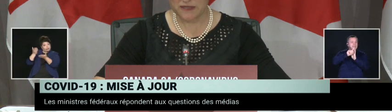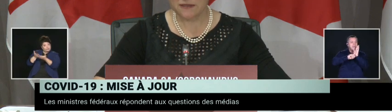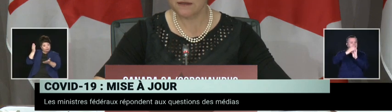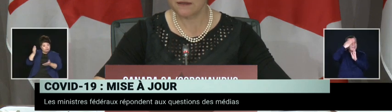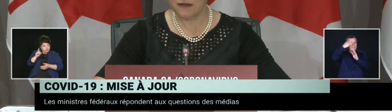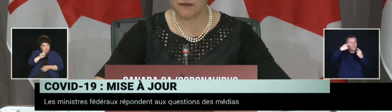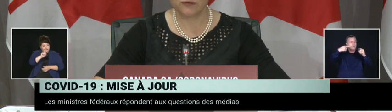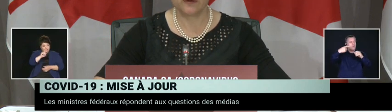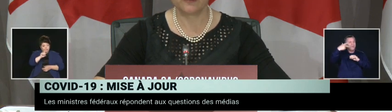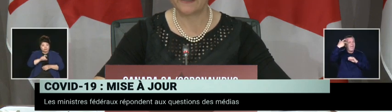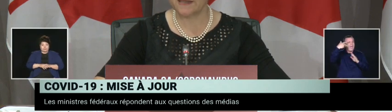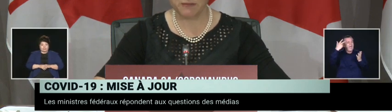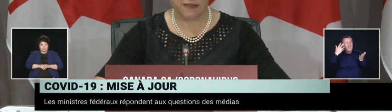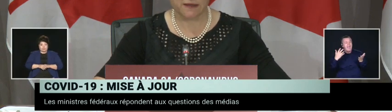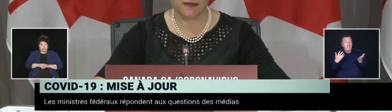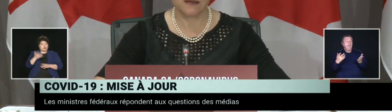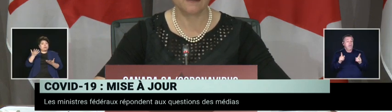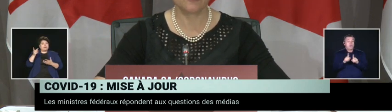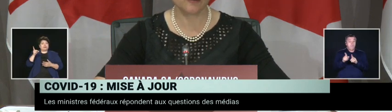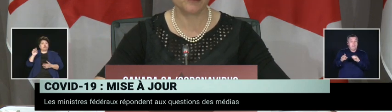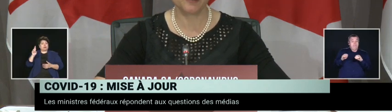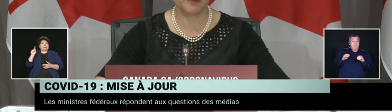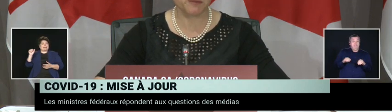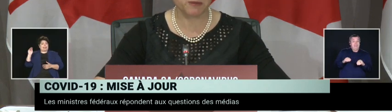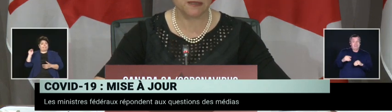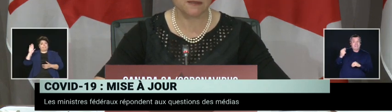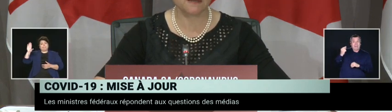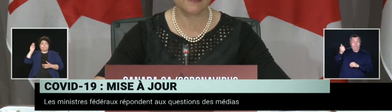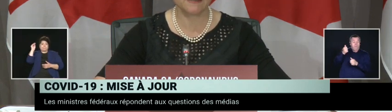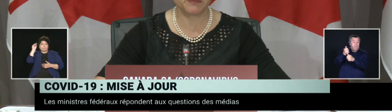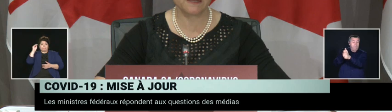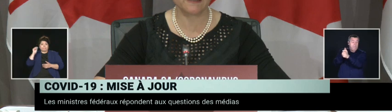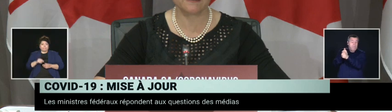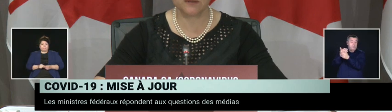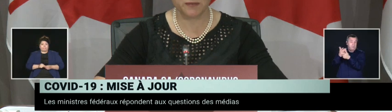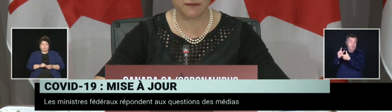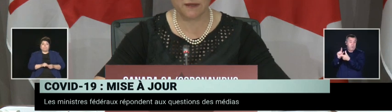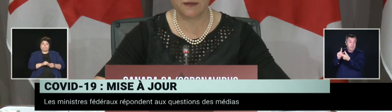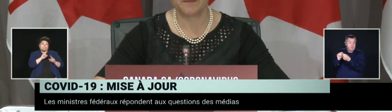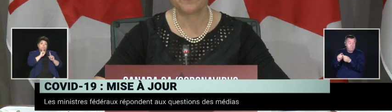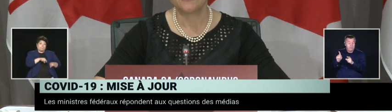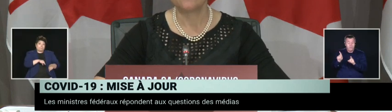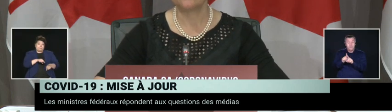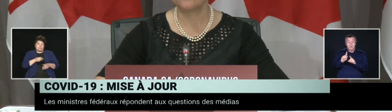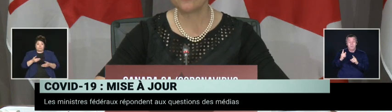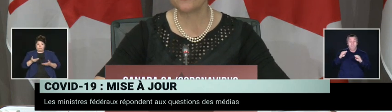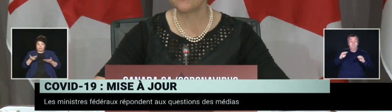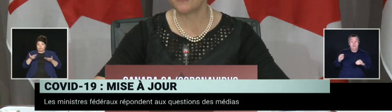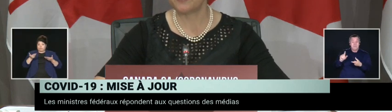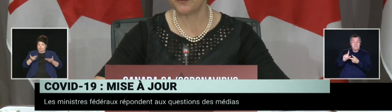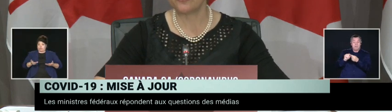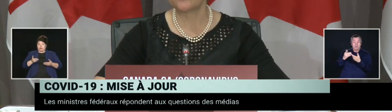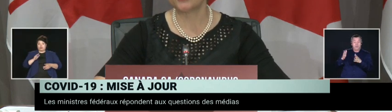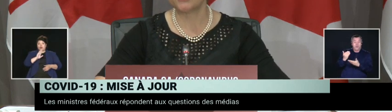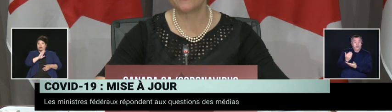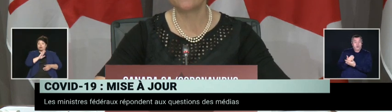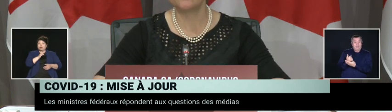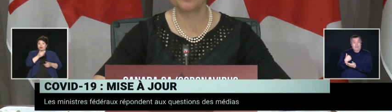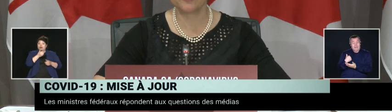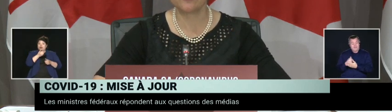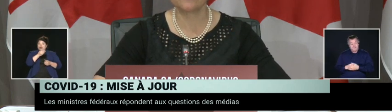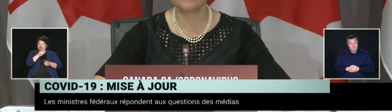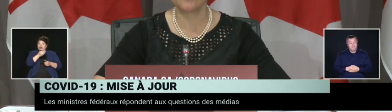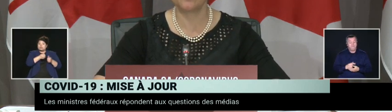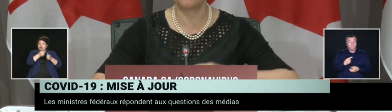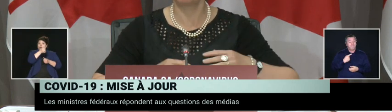comme le ministre Garneau a expliqué, comme le premier ministre a expliqué ce matin, notre approche est